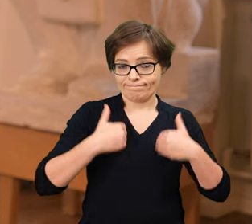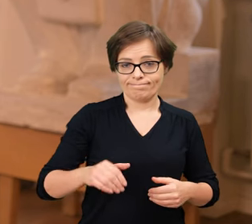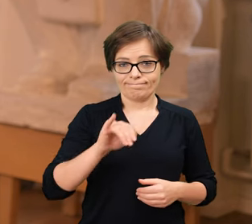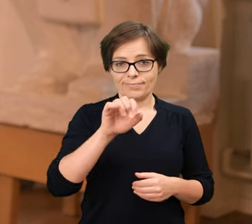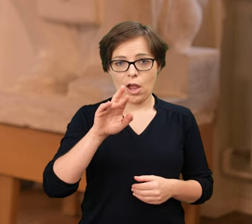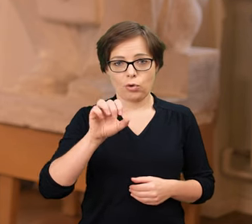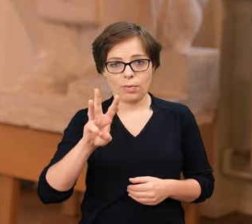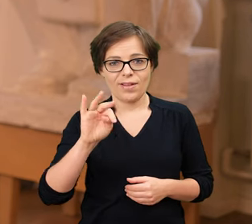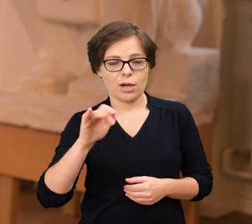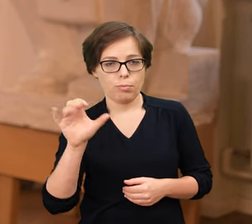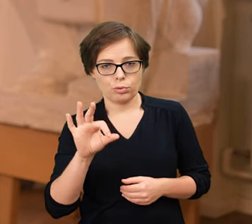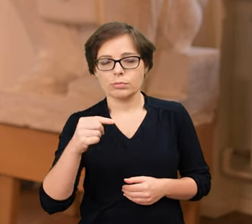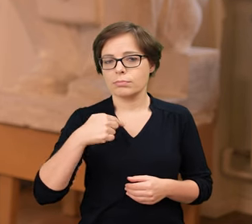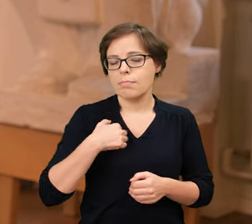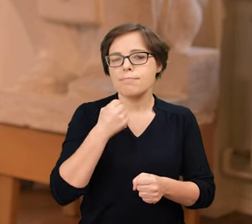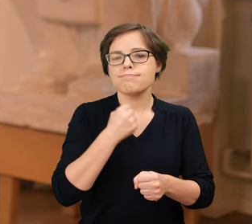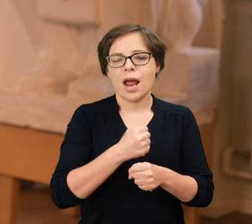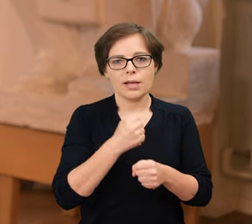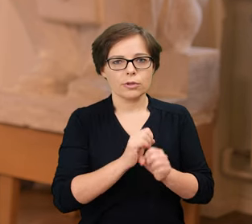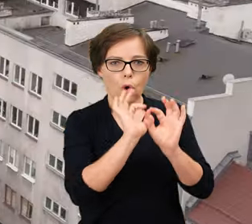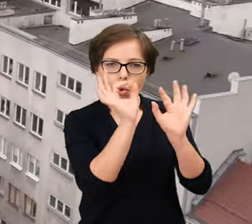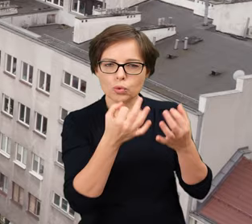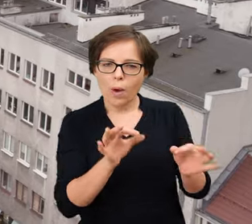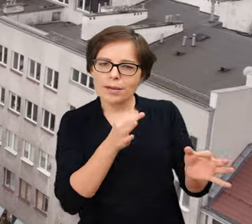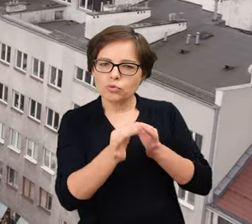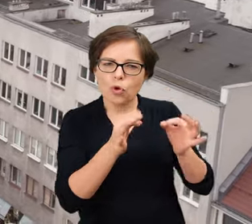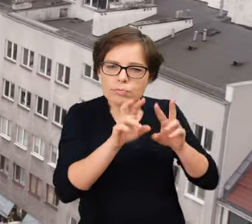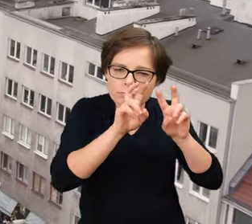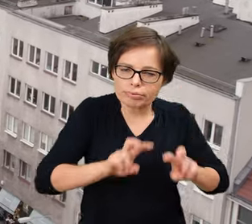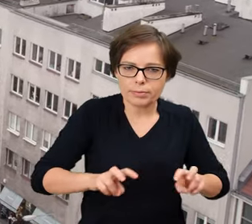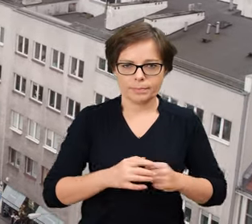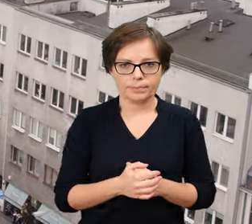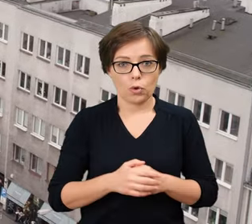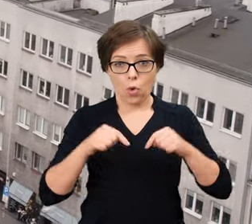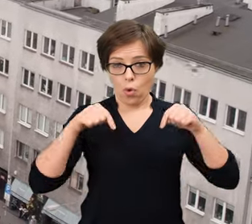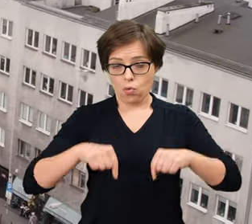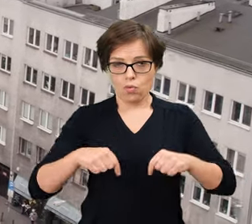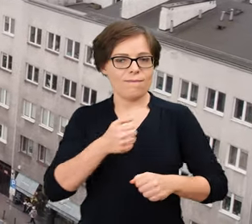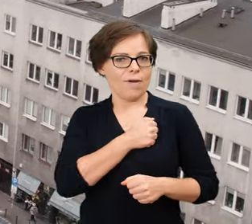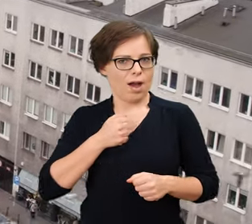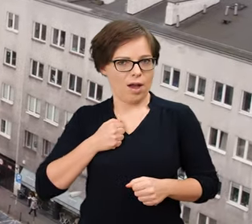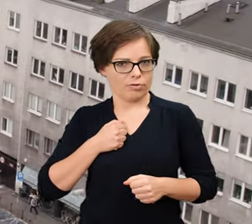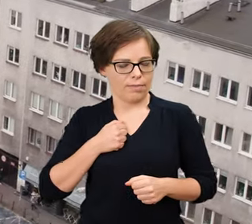Nazywam się Jarosław Trybuś, jestem historykiem sztuki. Jesteśmy na warszawskim Starym Mokotowie,